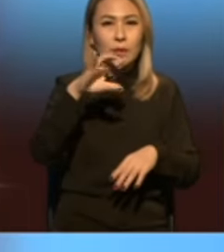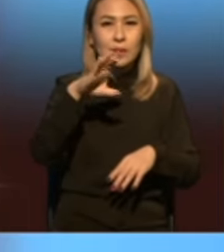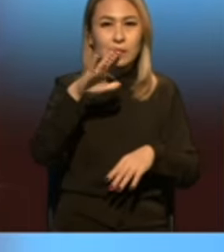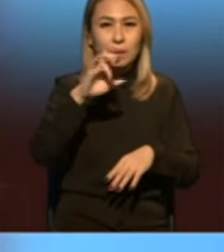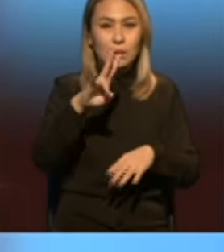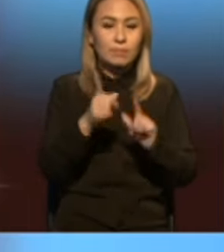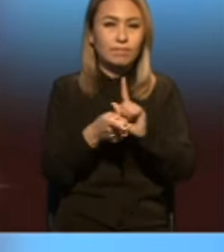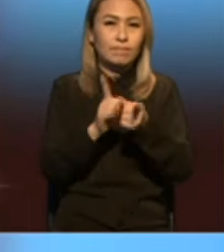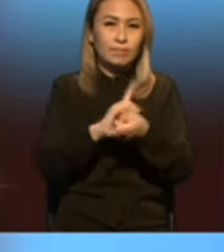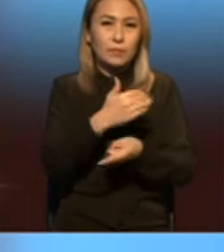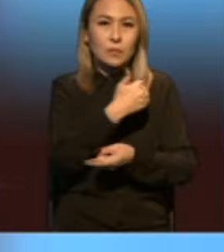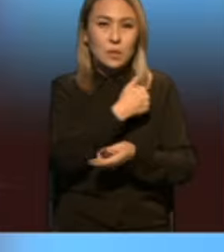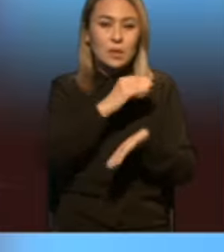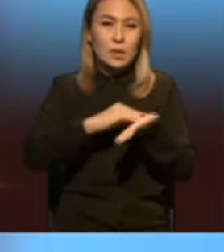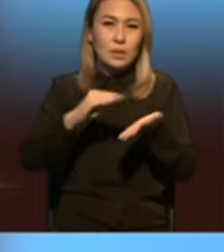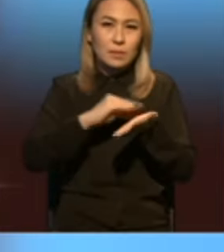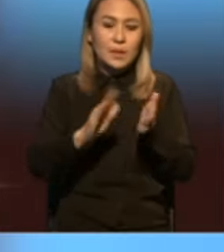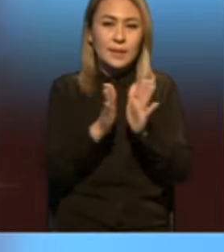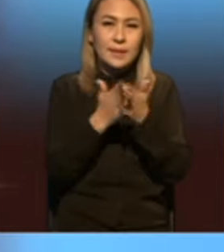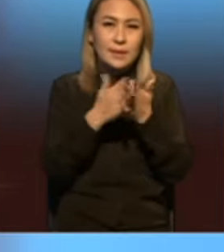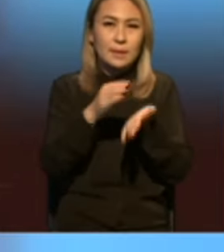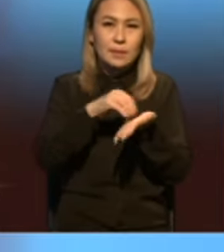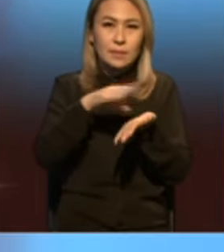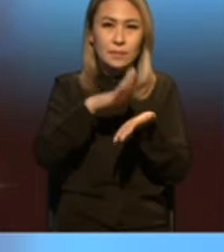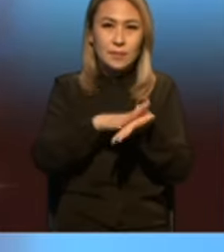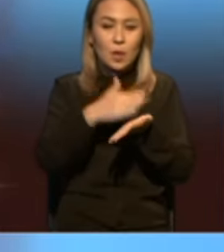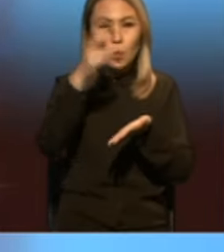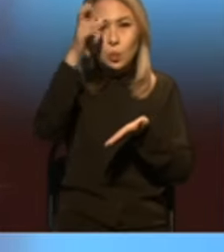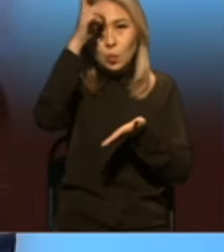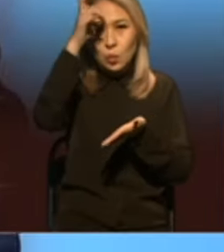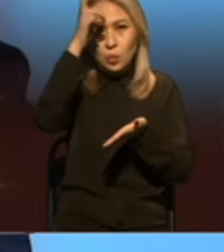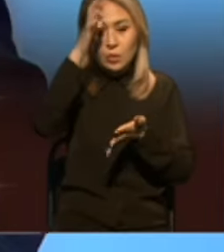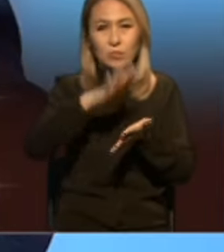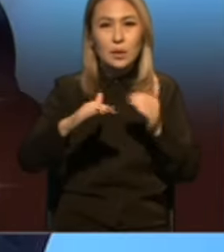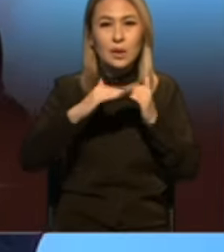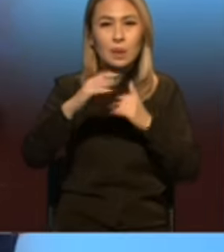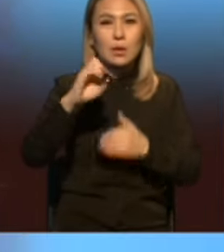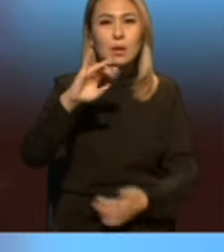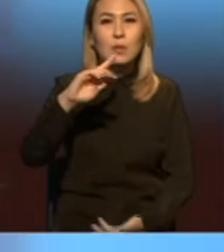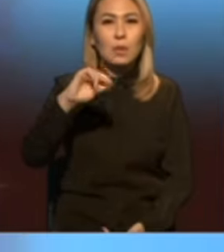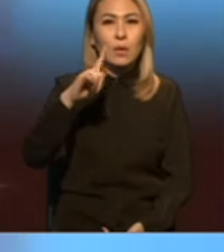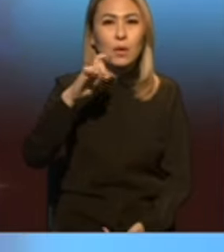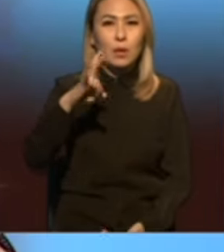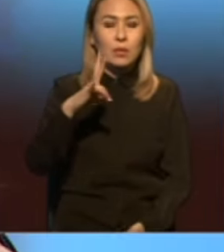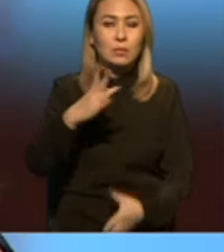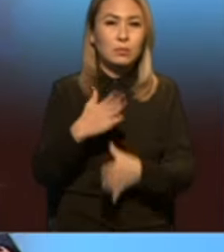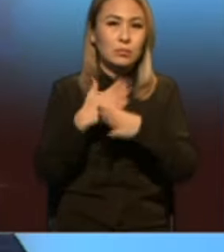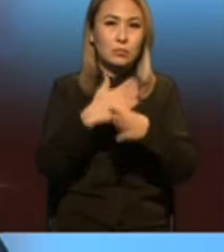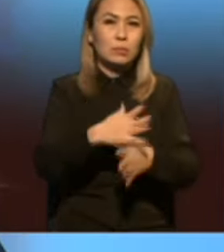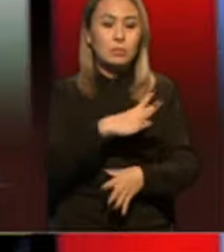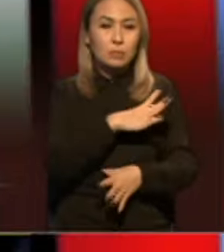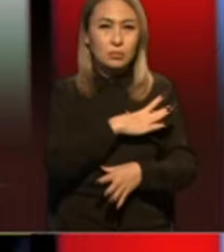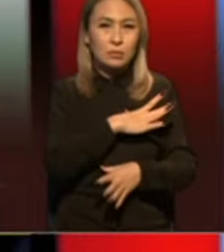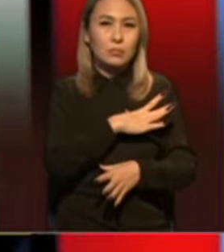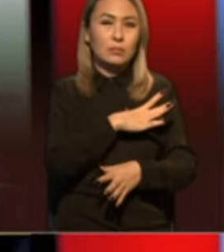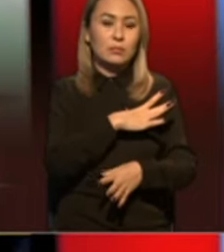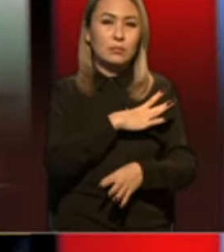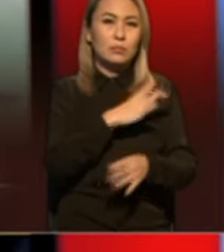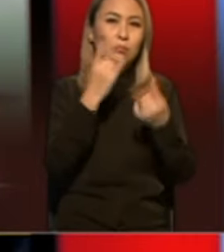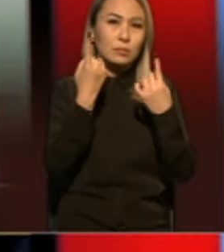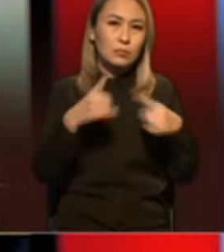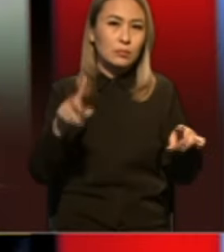көшейін деп жатыр өздерінің кітаптарында. Бұл идеяны Түркияның президенті Режеп Тайып Ердоған мырза қолдады. Әрине,